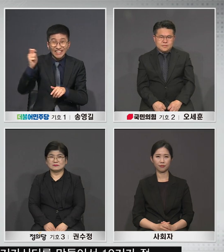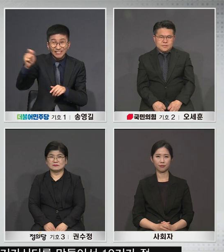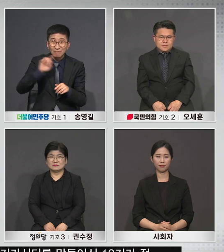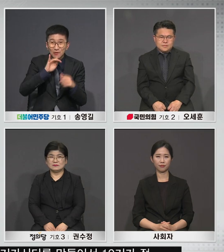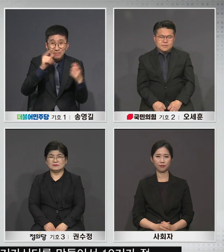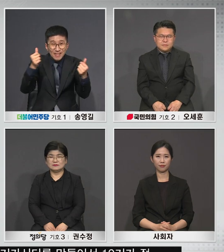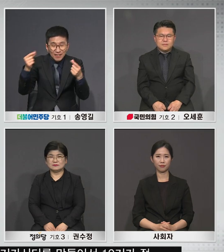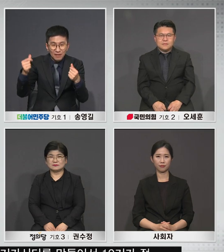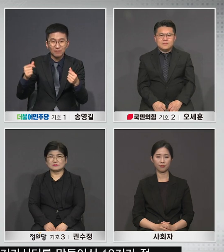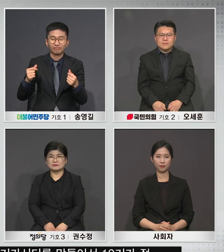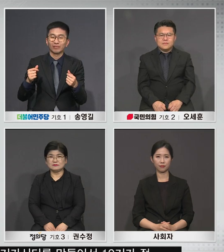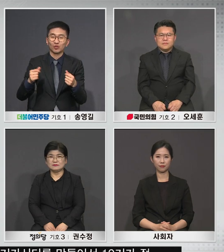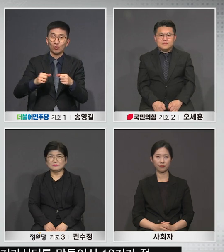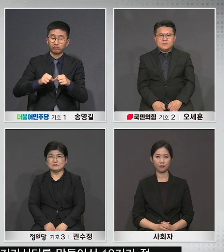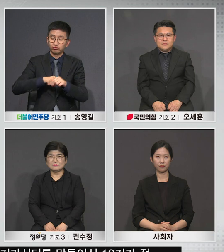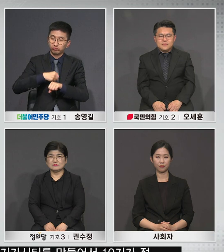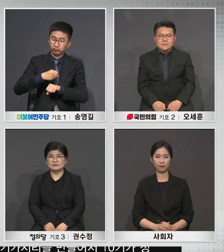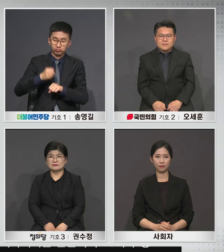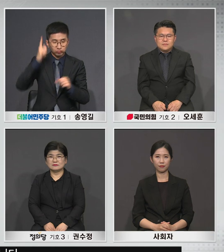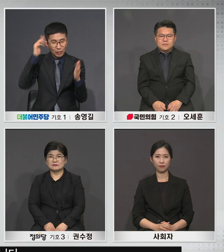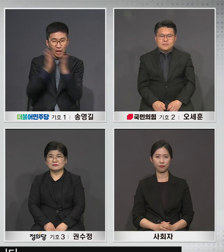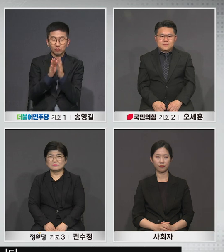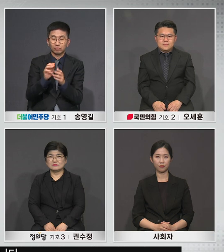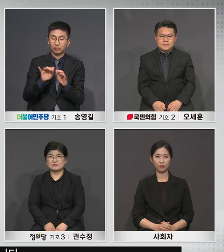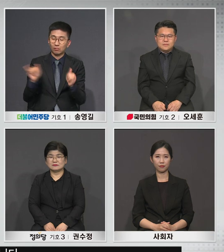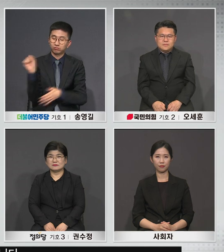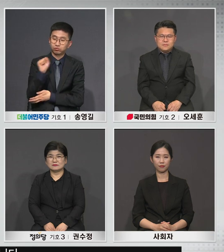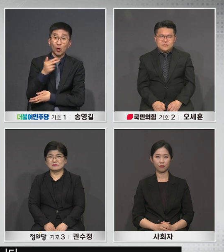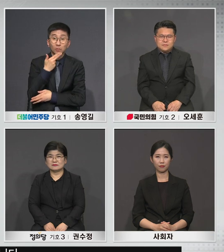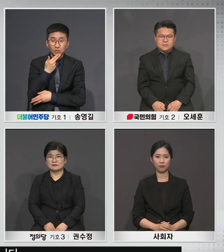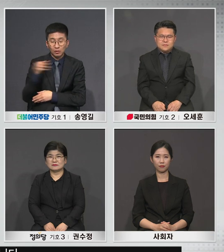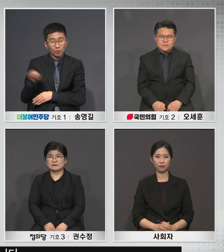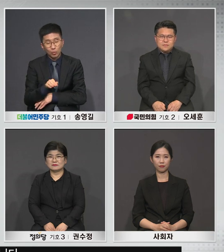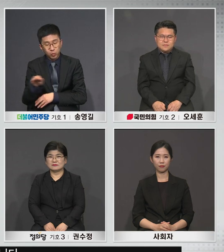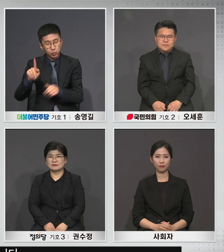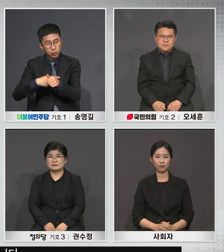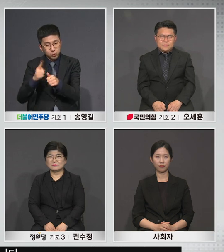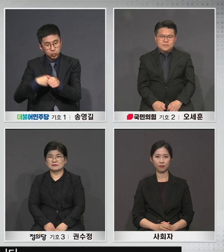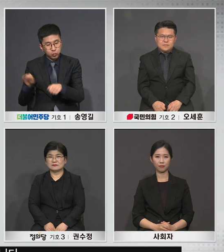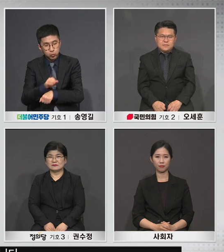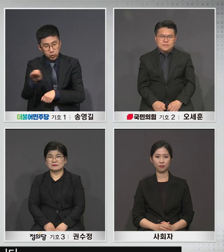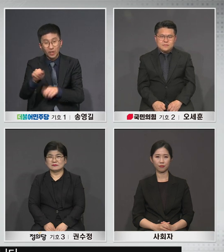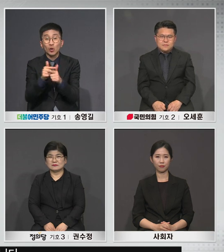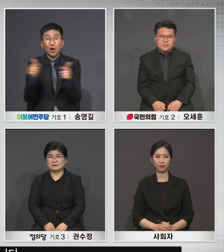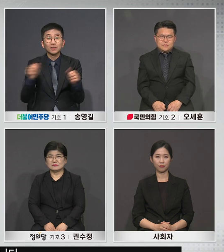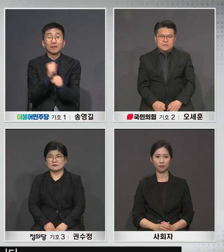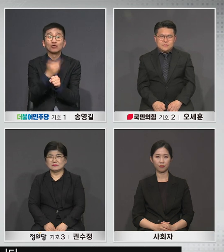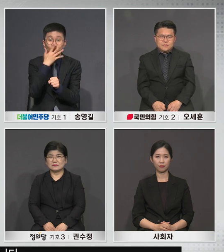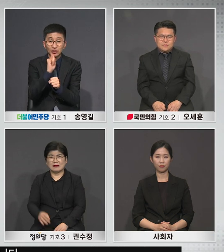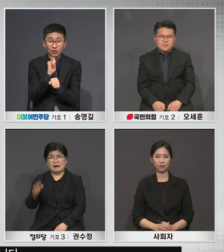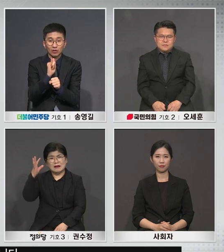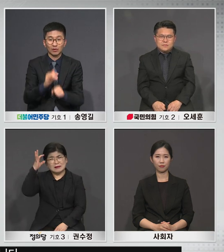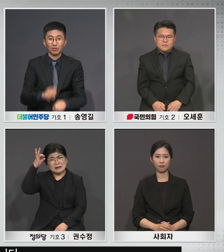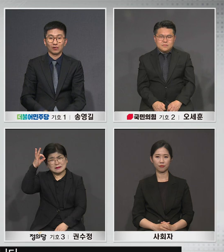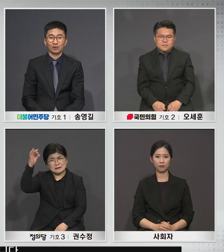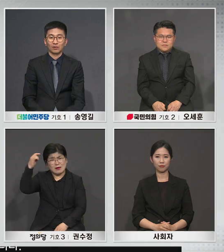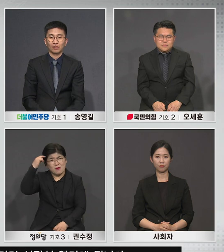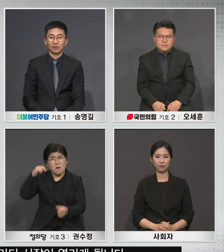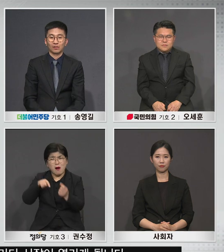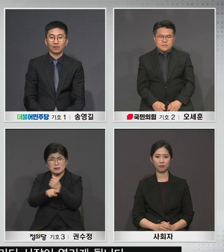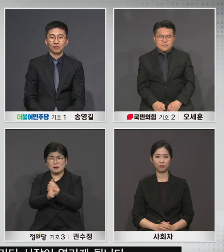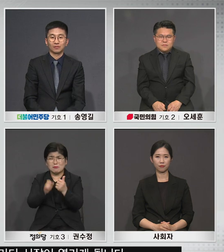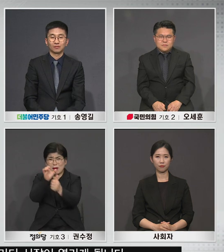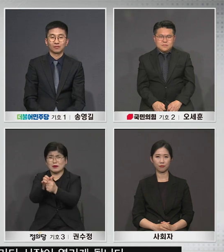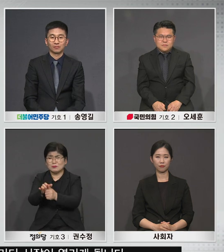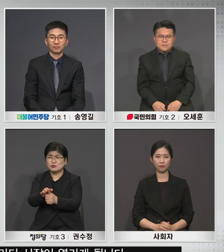자동차 시대가 만들어지게 되면 훨씬 도로 공간을 줄여낼 수가 있습니다. 과학적 상상력을 과학자에게 맡겨주셨으면 좋겠습니다.